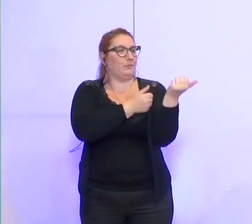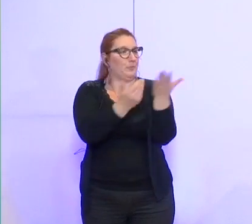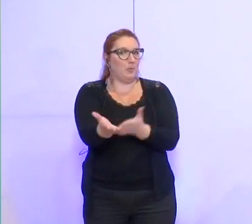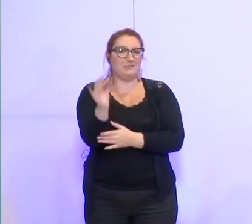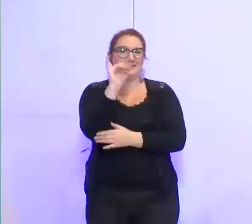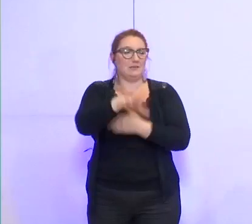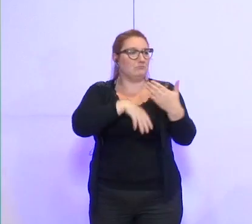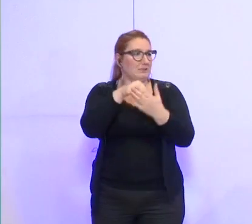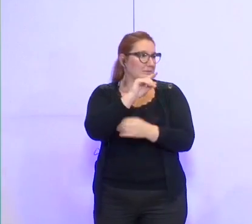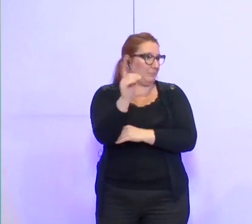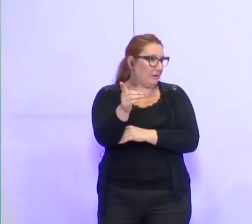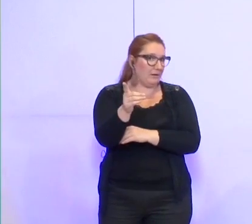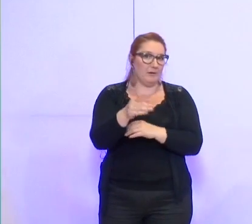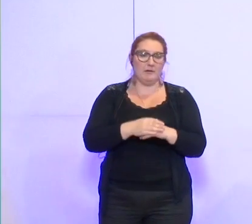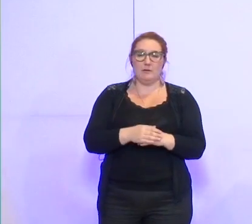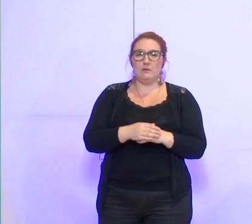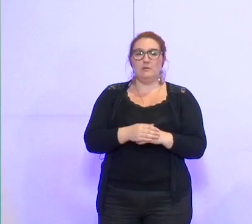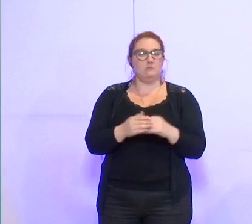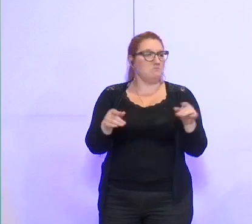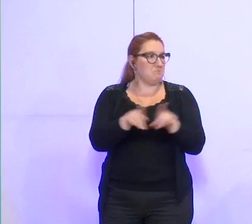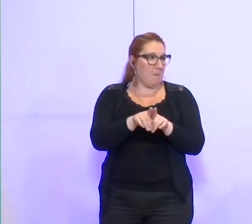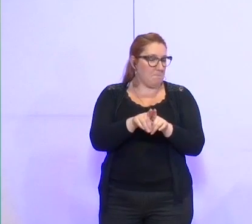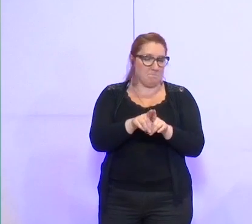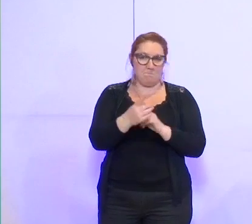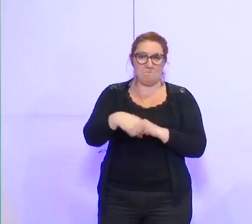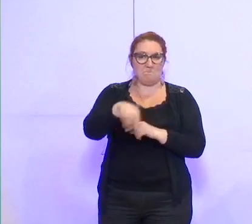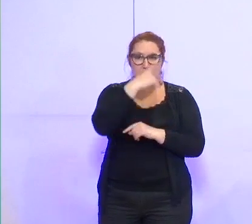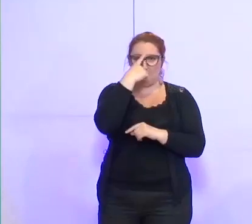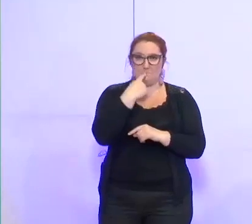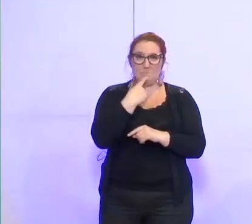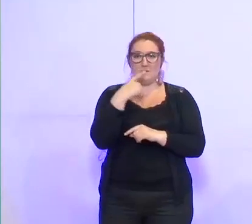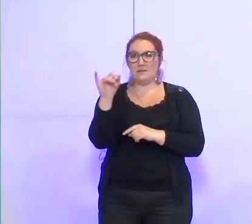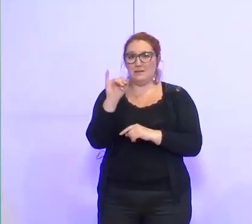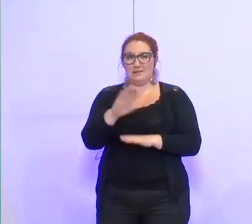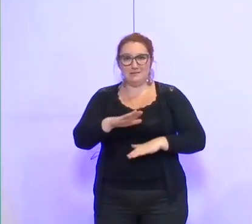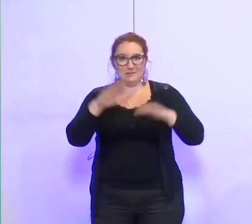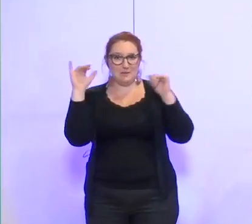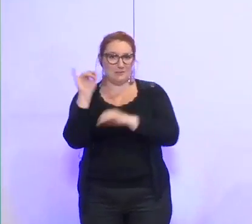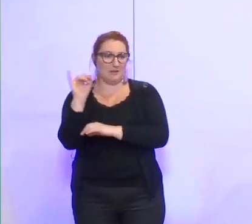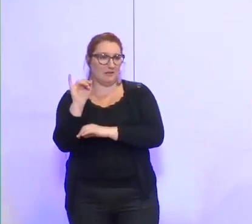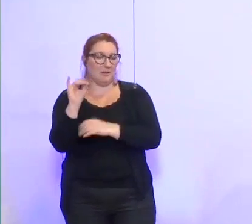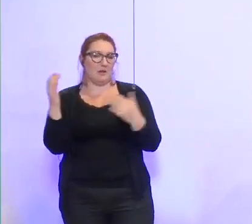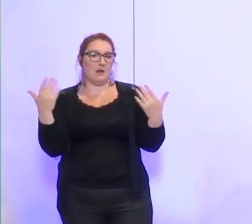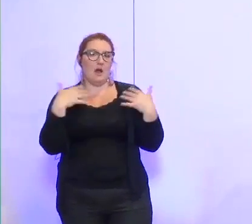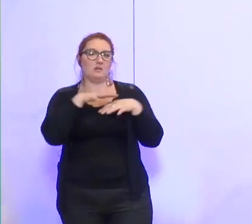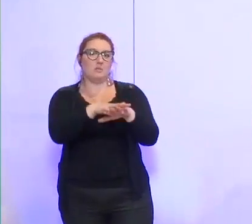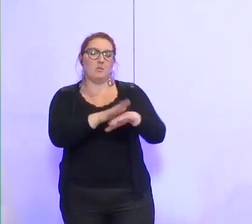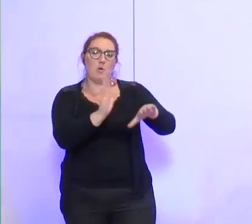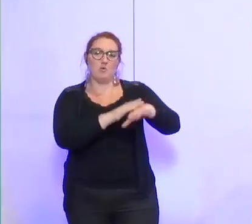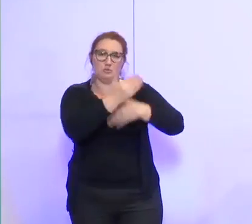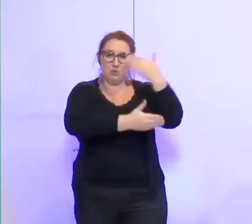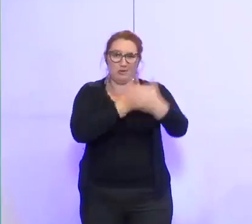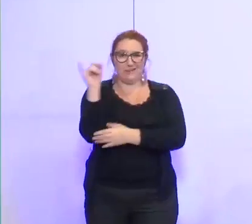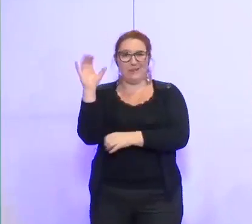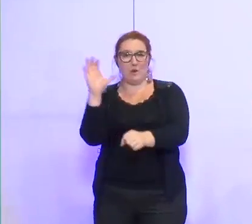part au vote ? Les mêmes. Qui s'abstient ? Le Rassemblement de gauche et de progrès. Qui